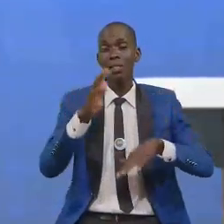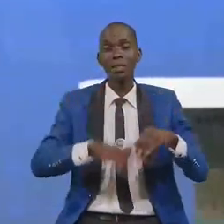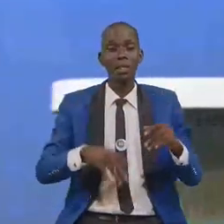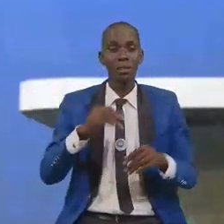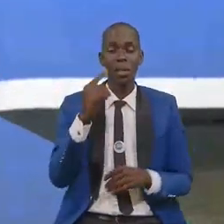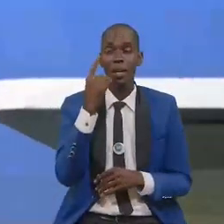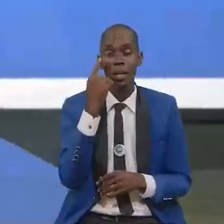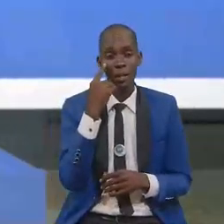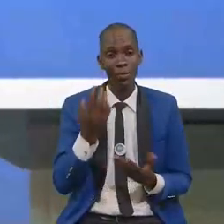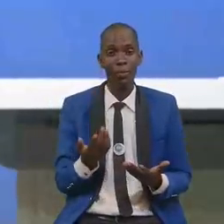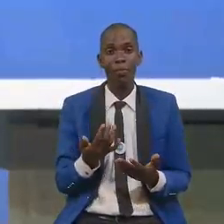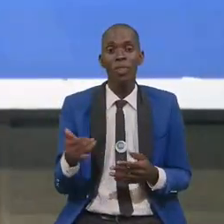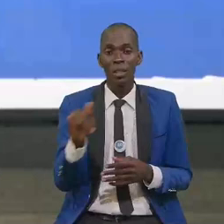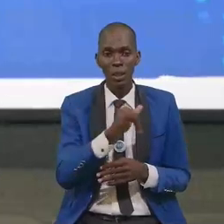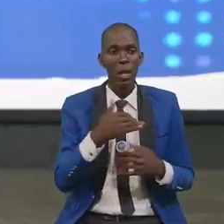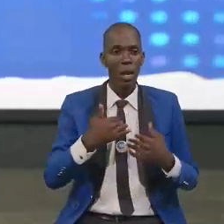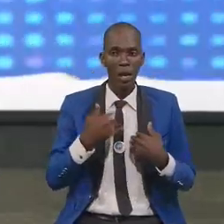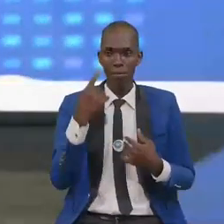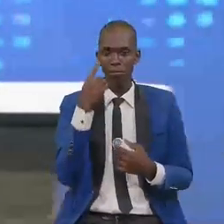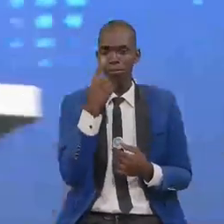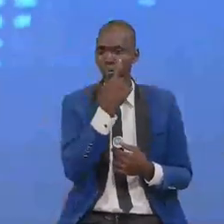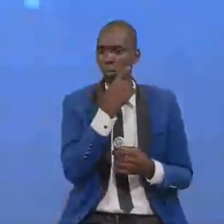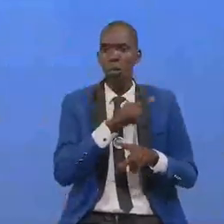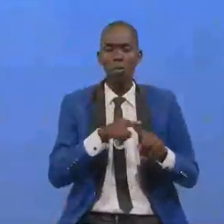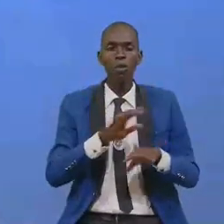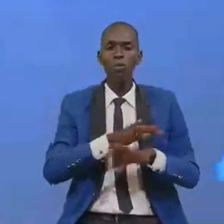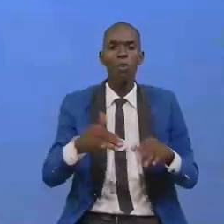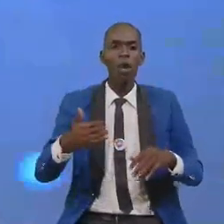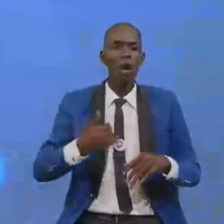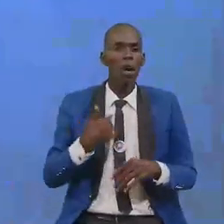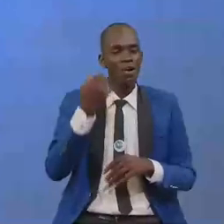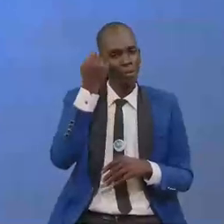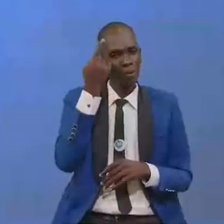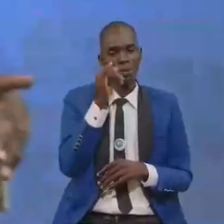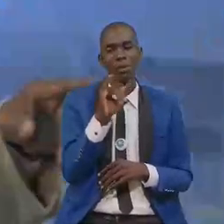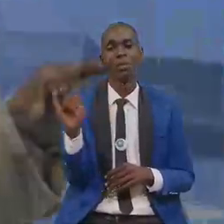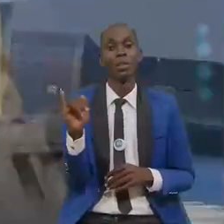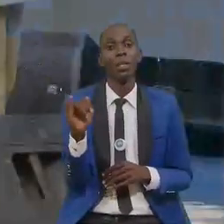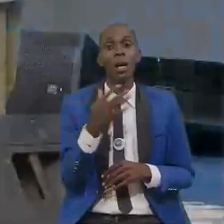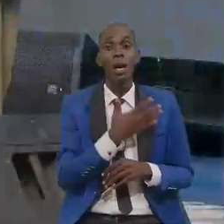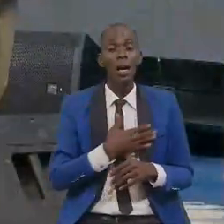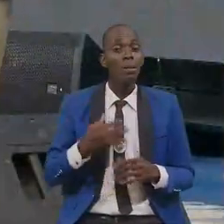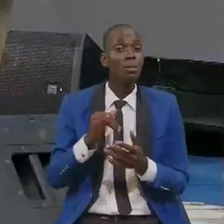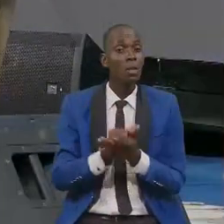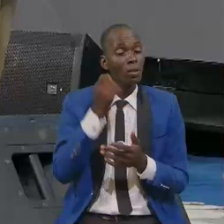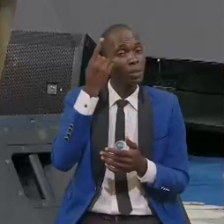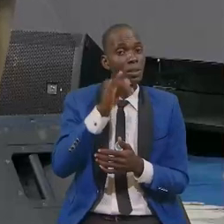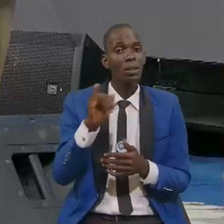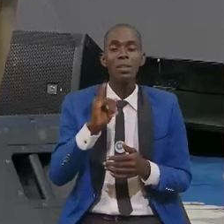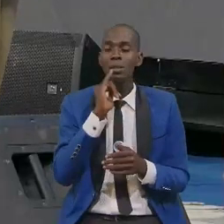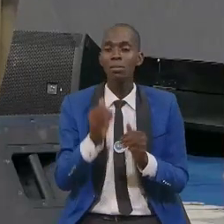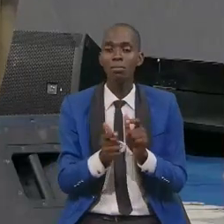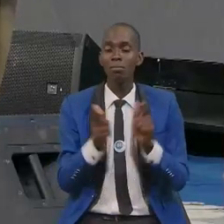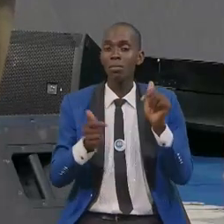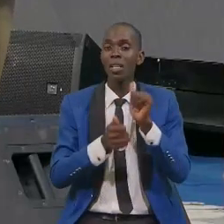ils ont la vue mais ils n'ont pas la perception et la perception est plus grande que